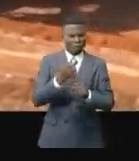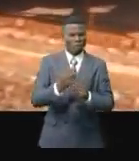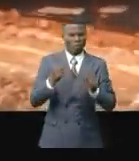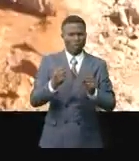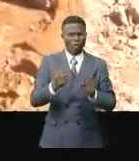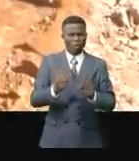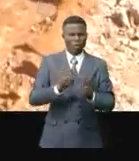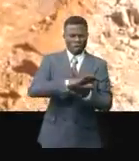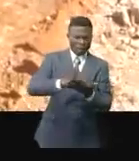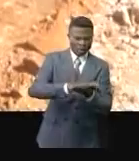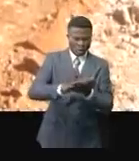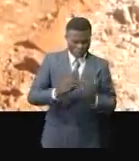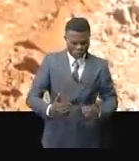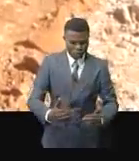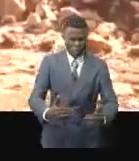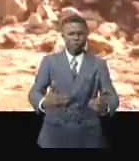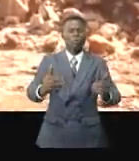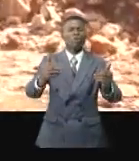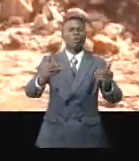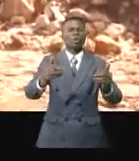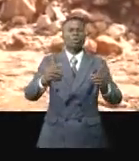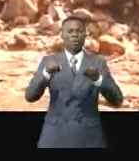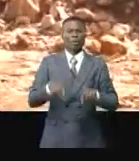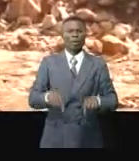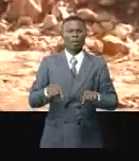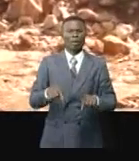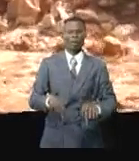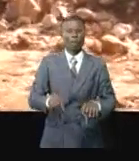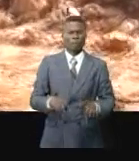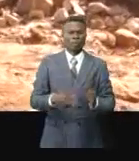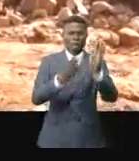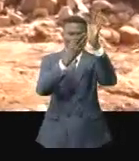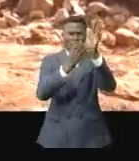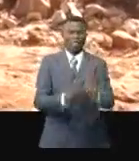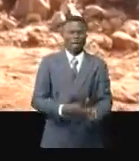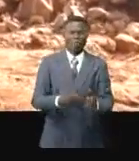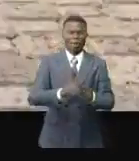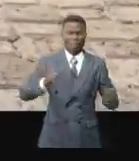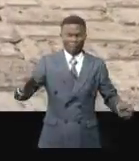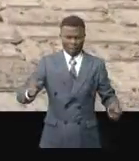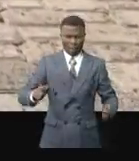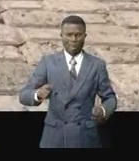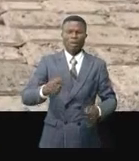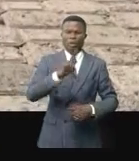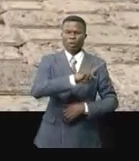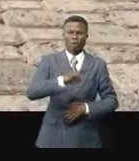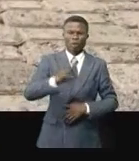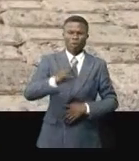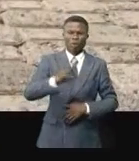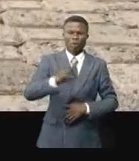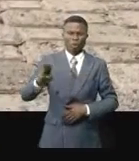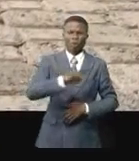L'ancien asphalte est systématiquement décapé. Actuellement, 900 mètres sur les 2 800 km ont revêtu peau neuve,